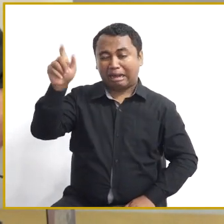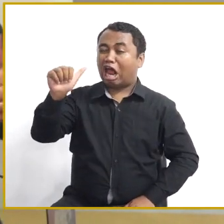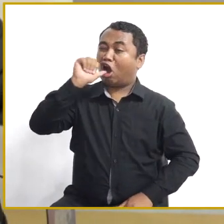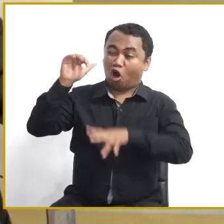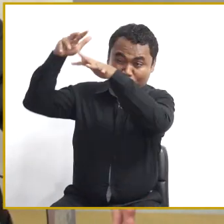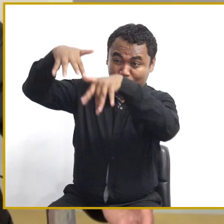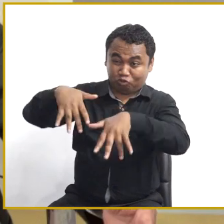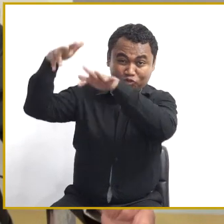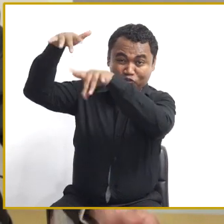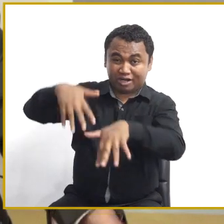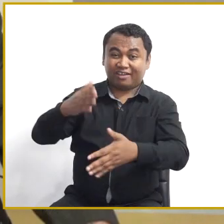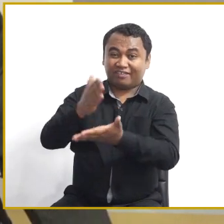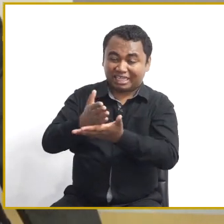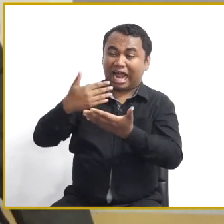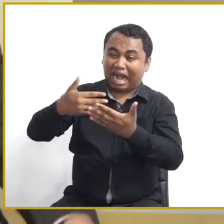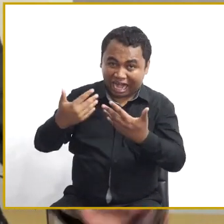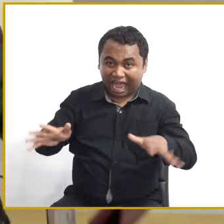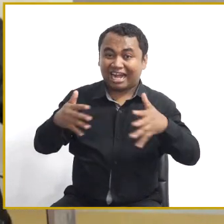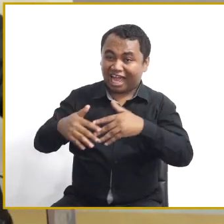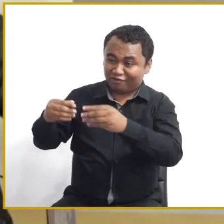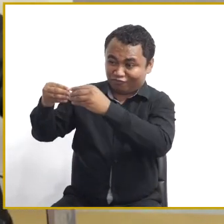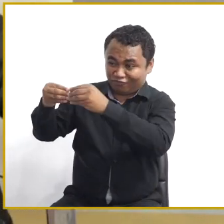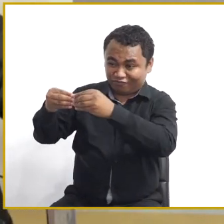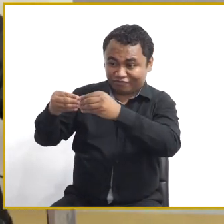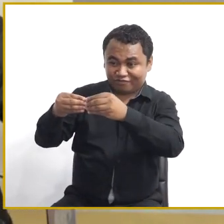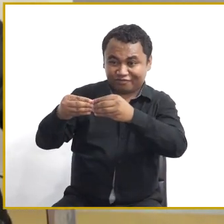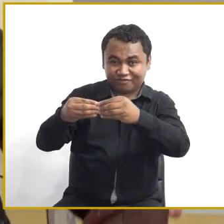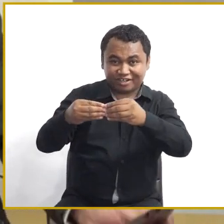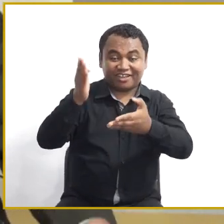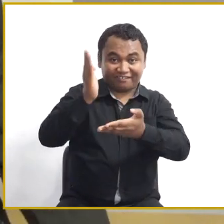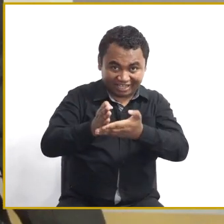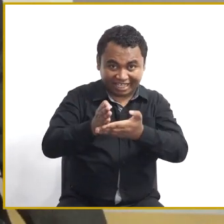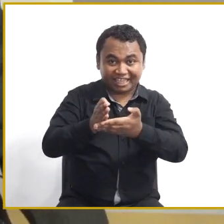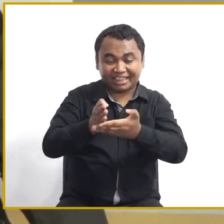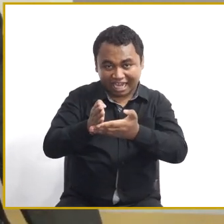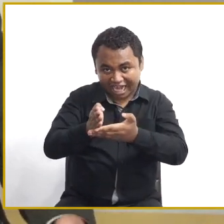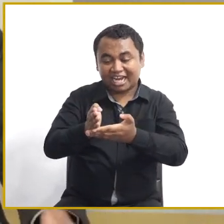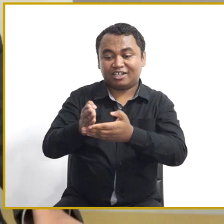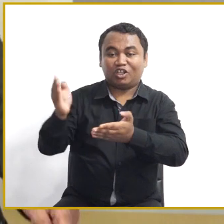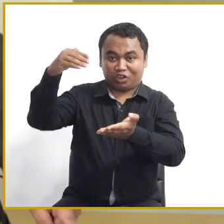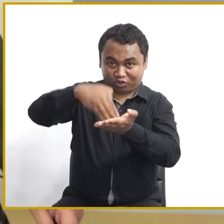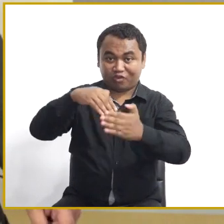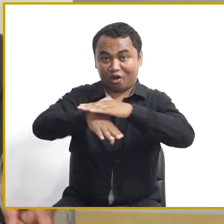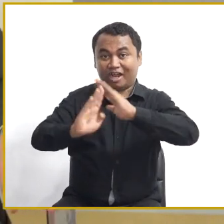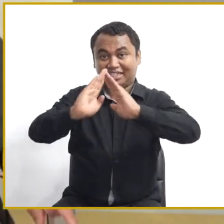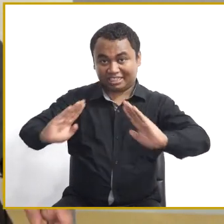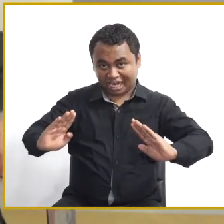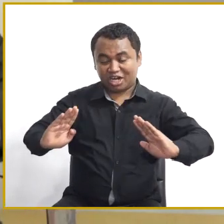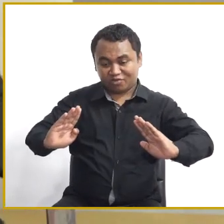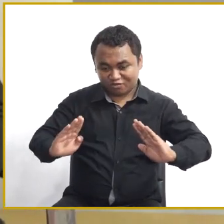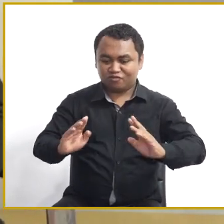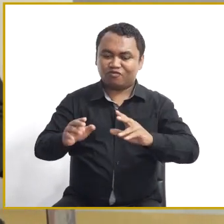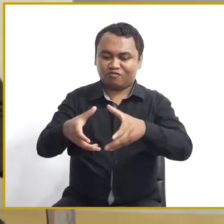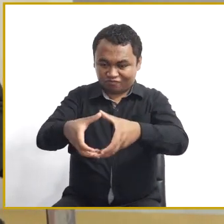zay a de tonga 220 volta ary ny 220 volta tsy azoko ampidirina ato fa mbola maka adapteur kely a 5 volta zay vao